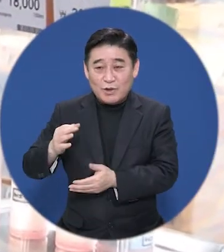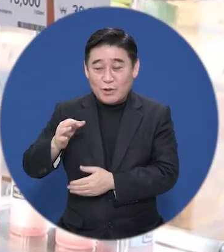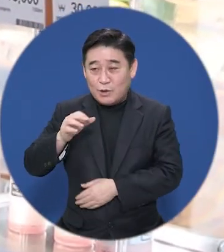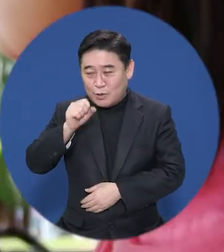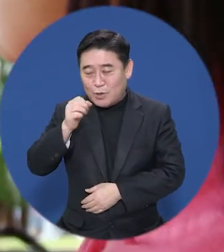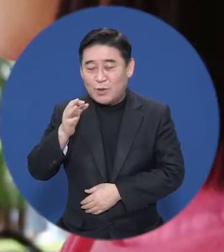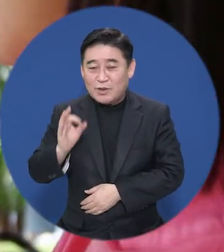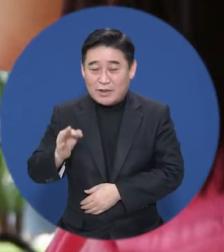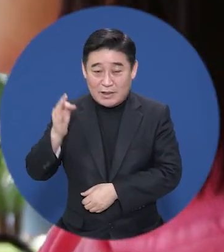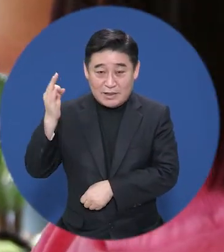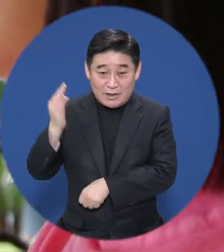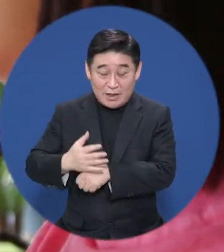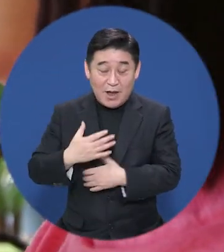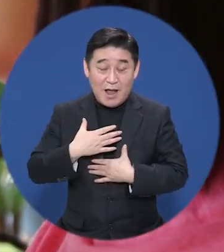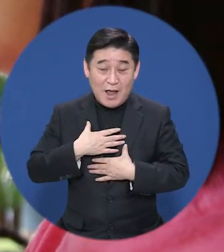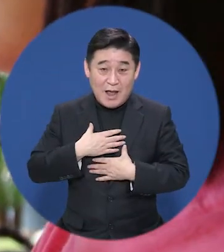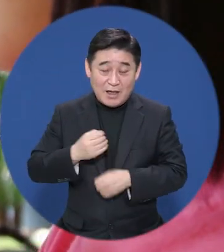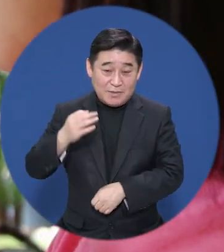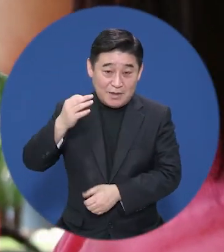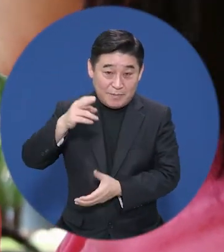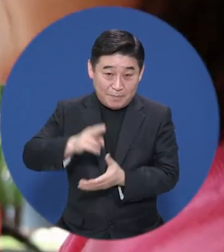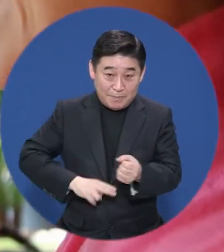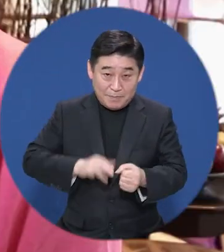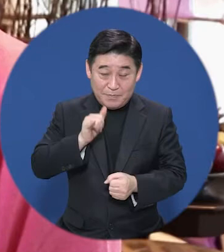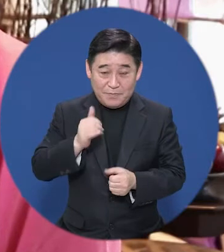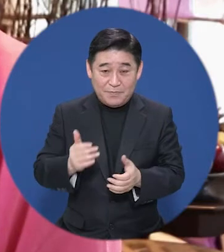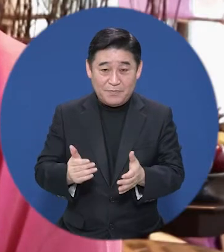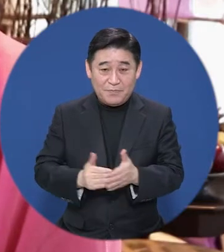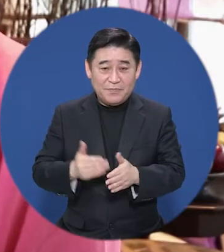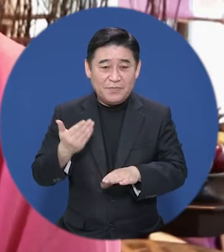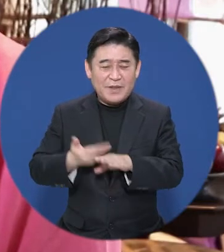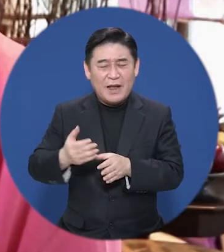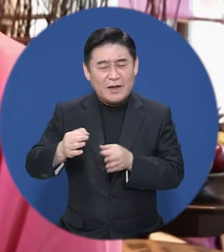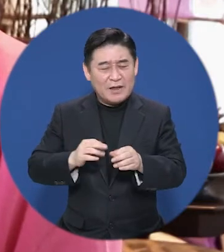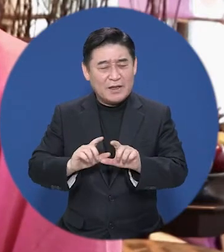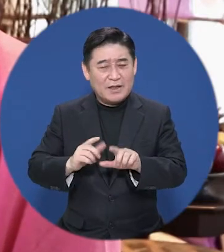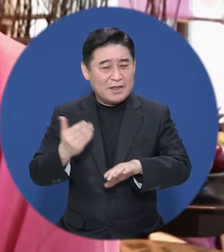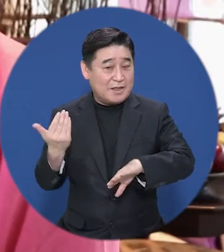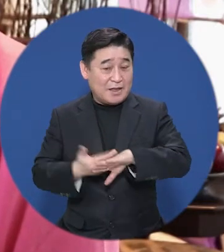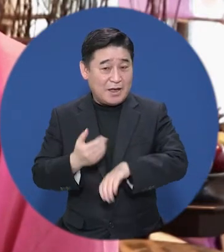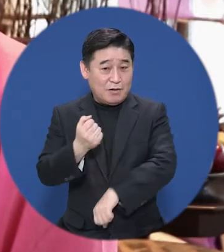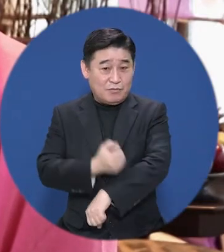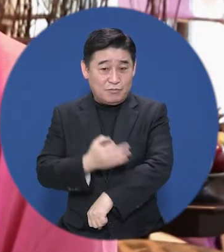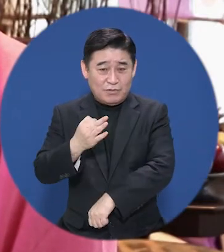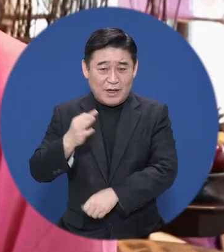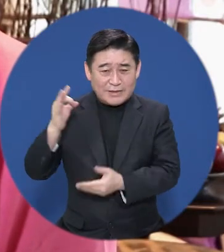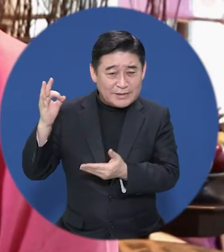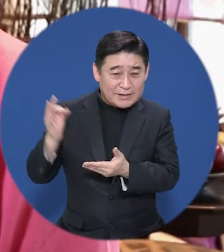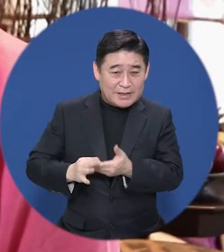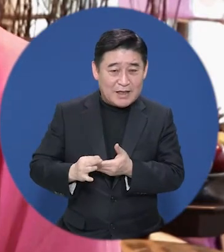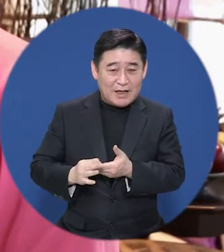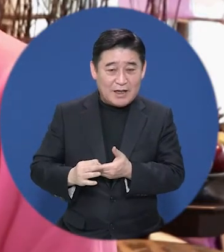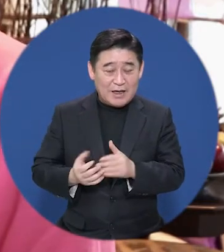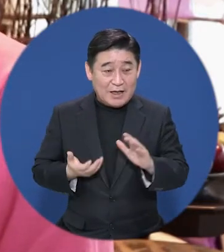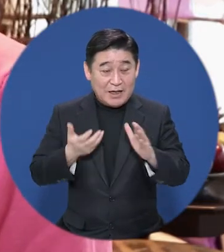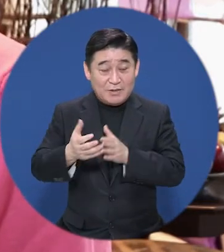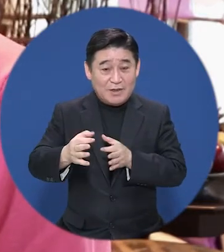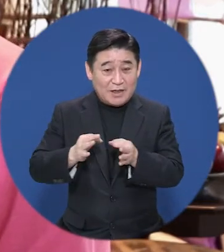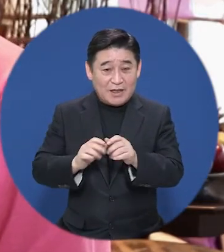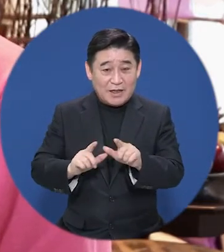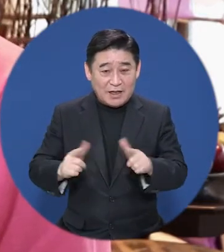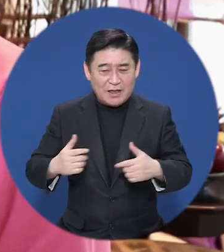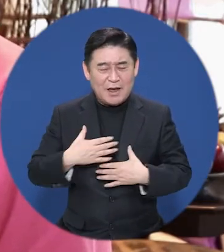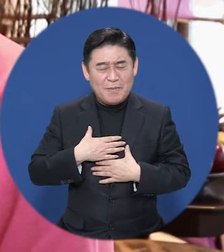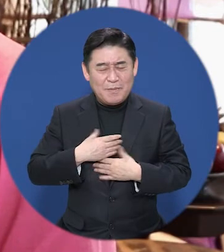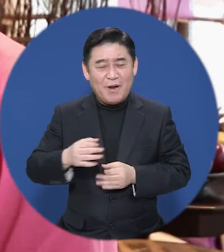그리고 안심하고 팔 수 있는 거죠. 다른 매장하고 달리 수수료가 너무 저렴해서